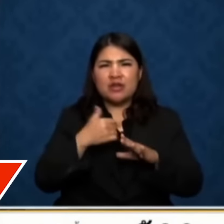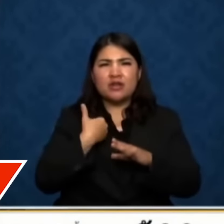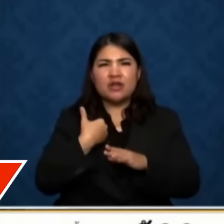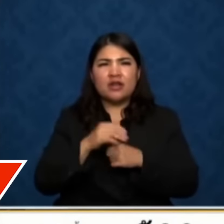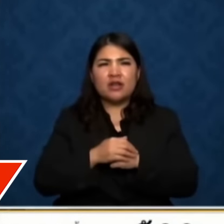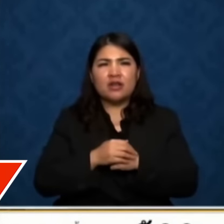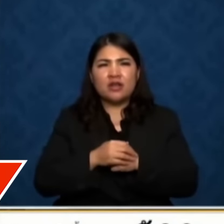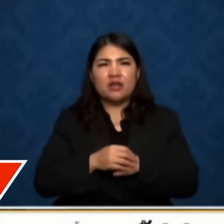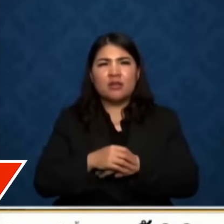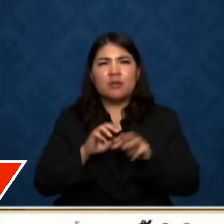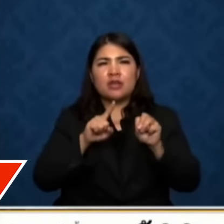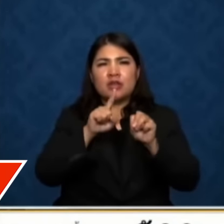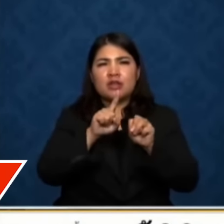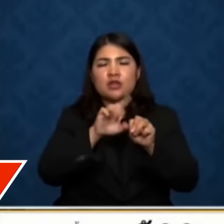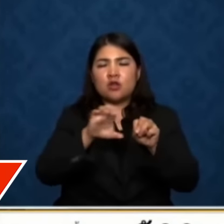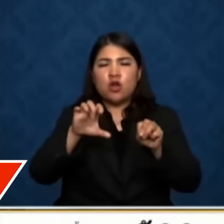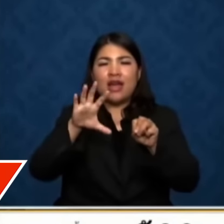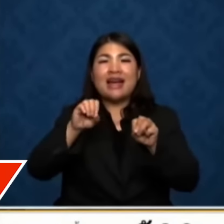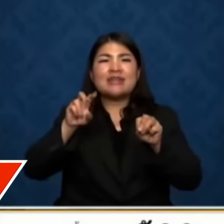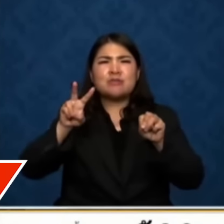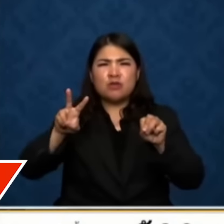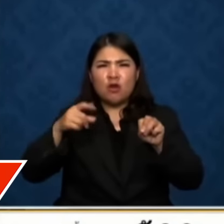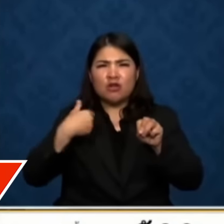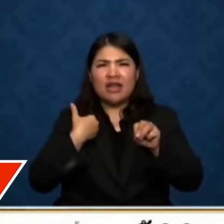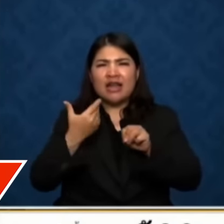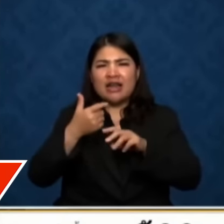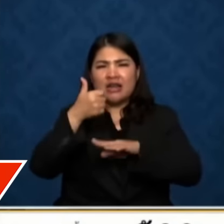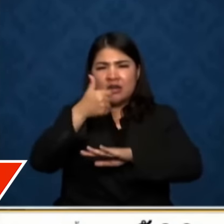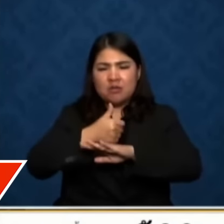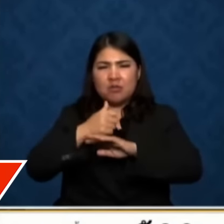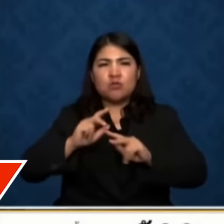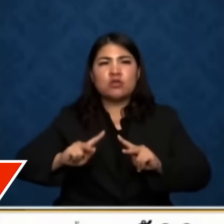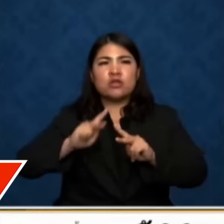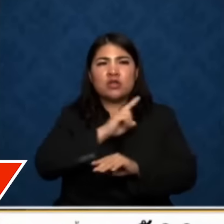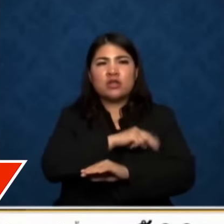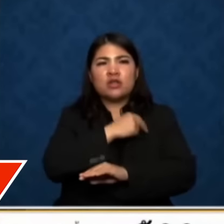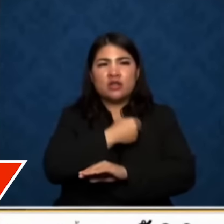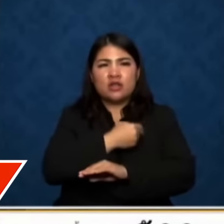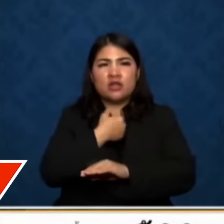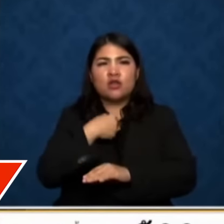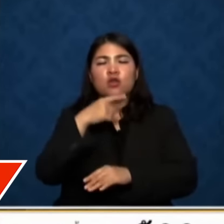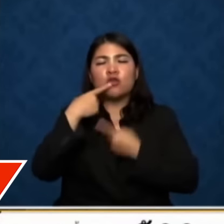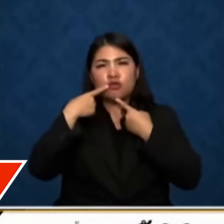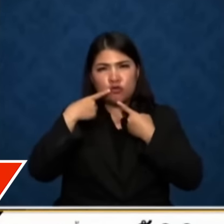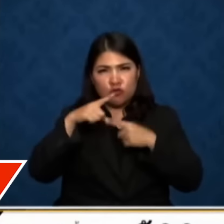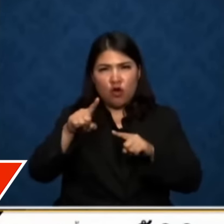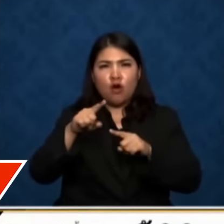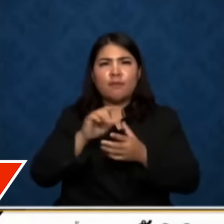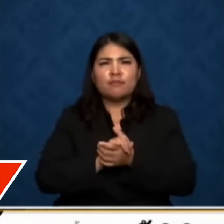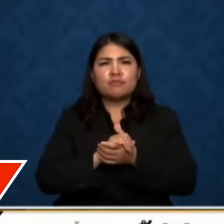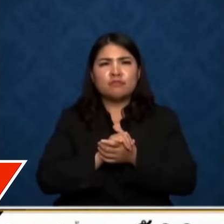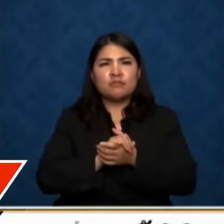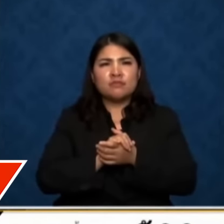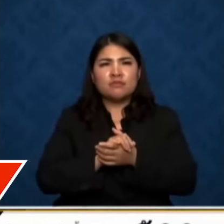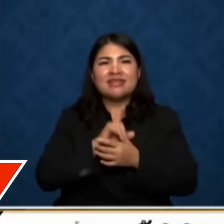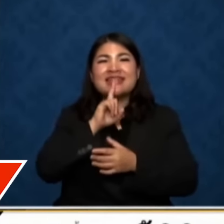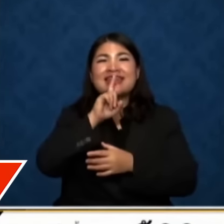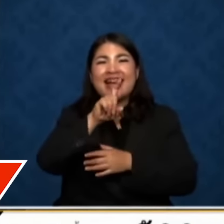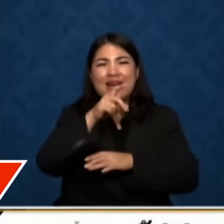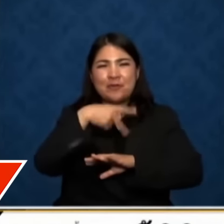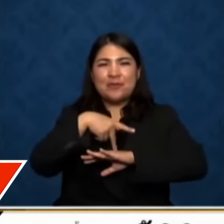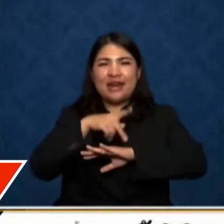มาตรา152ท่านรัฐมนตรีเนี่ยต้องตอบในฐานะที่ท่านเป็นรัฐมนตรีประจำกระทรวงนั้นๆขออนุญาตถามท่านประธานครับว่